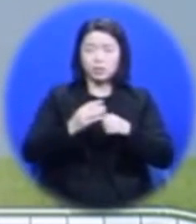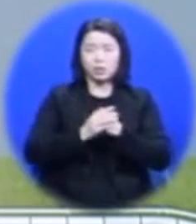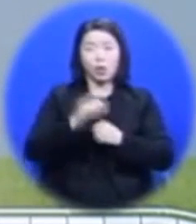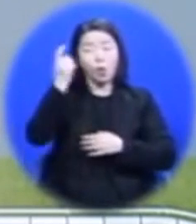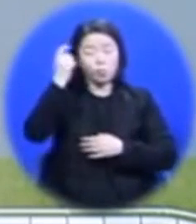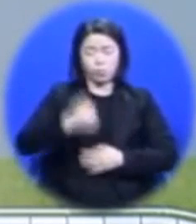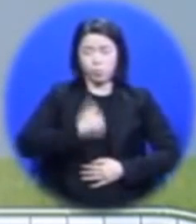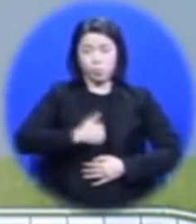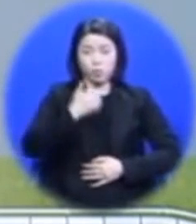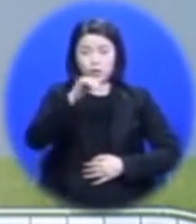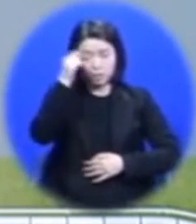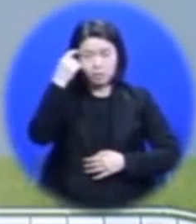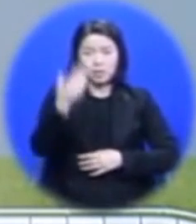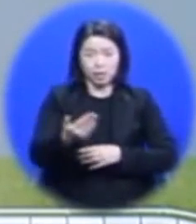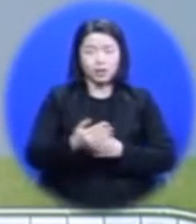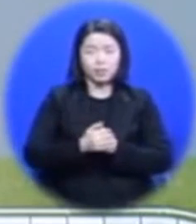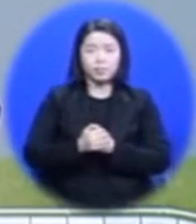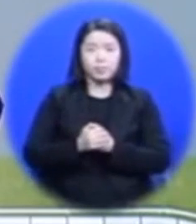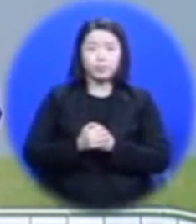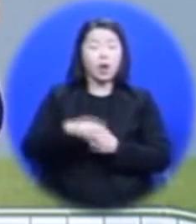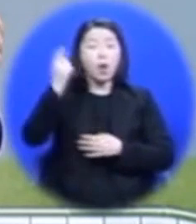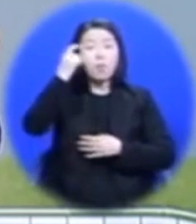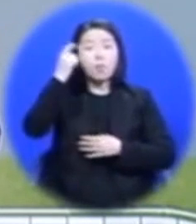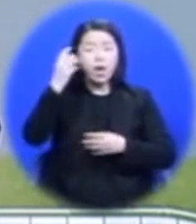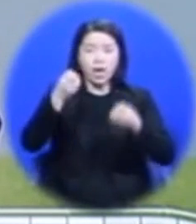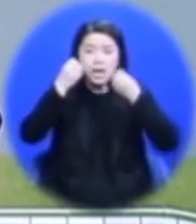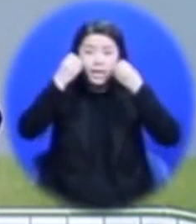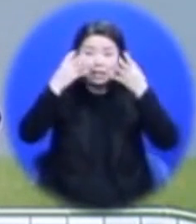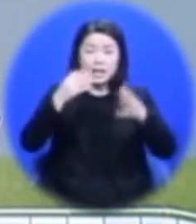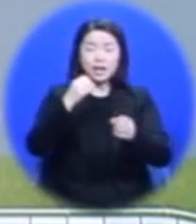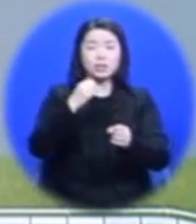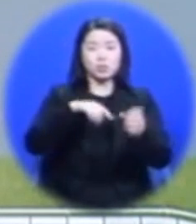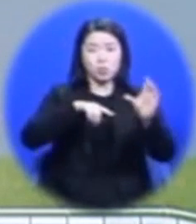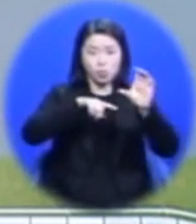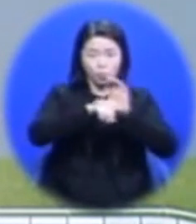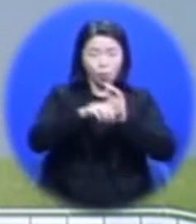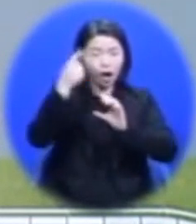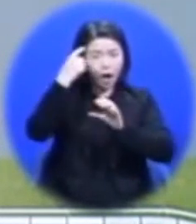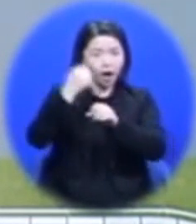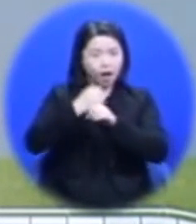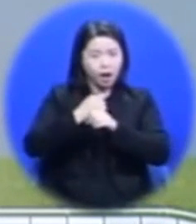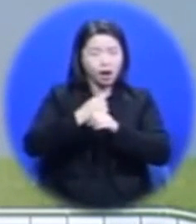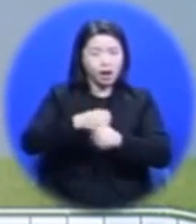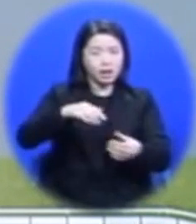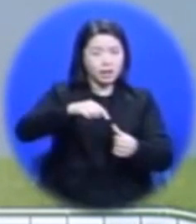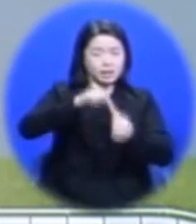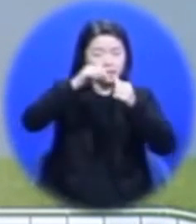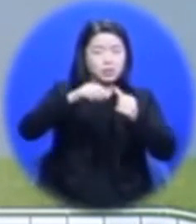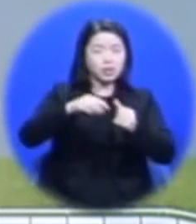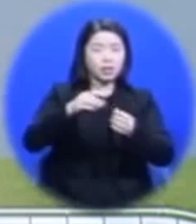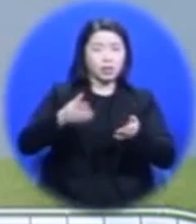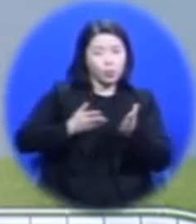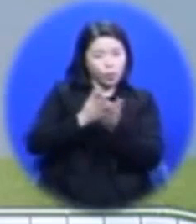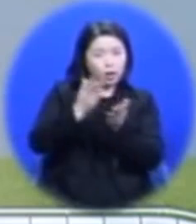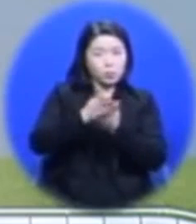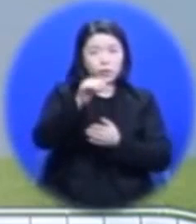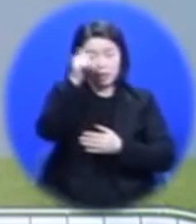화를 내느냐 그랬더니 왜 창조과학이라는 그런 선택 과목이 있느냐는 겁니다.